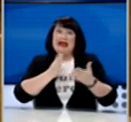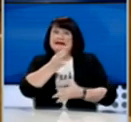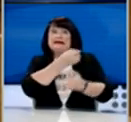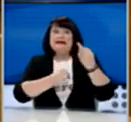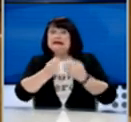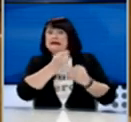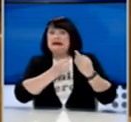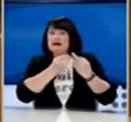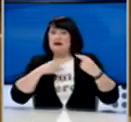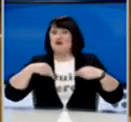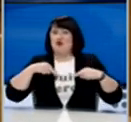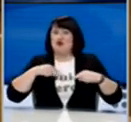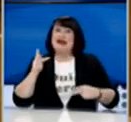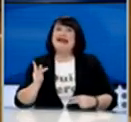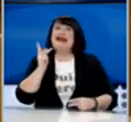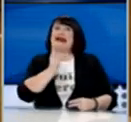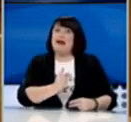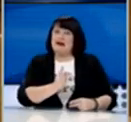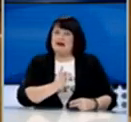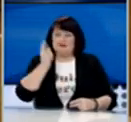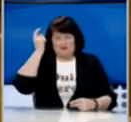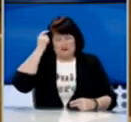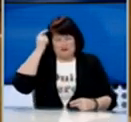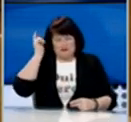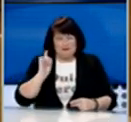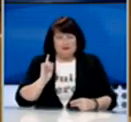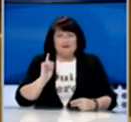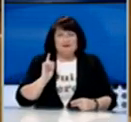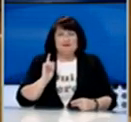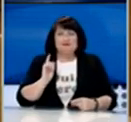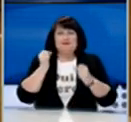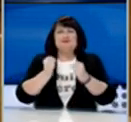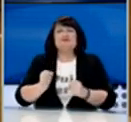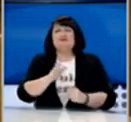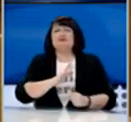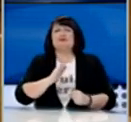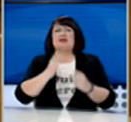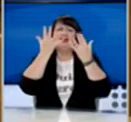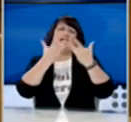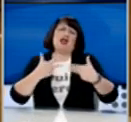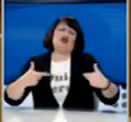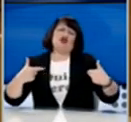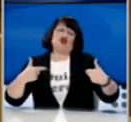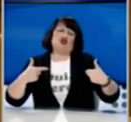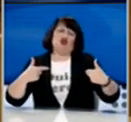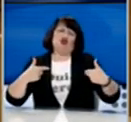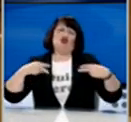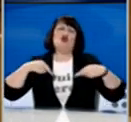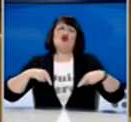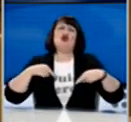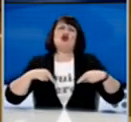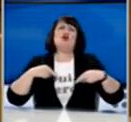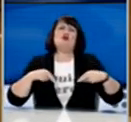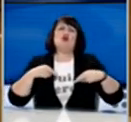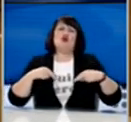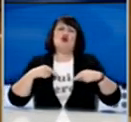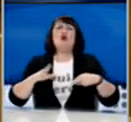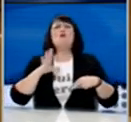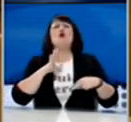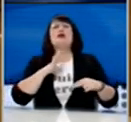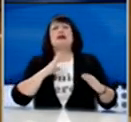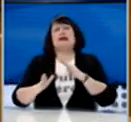δήλωσης θα καταλάβαινε γρήγορα ότι πρόκειται για μία κατάσταση θεατρική παράσταση του υπουργού κλιματικής κρίσης και πολιτικής